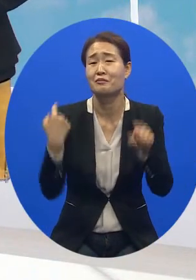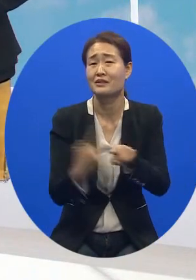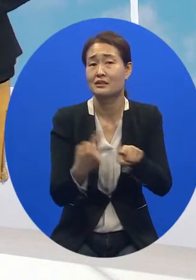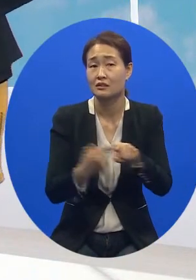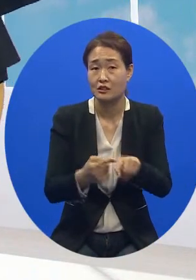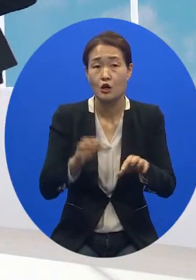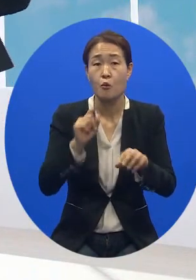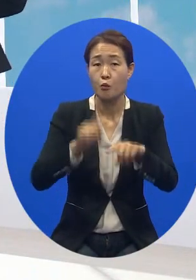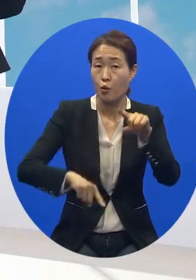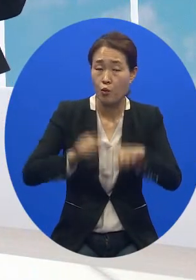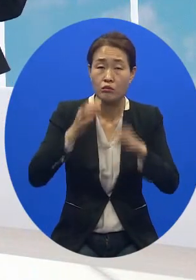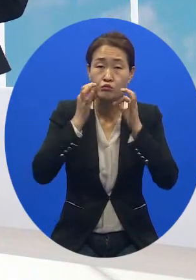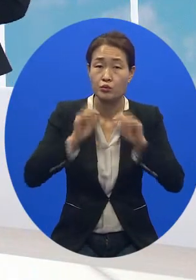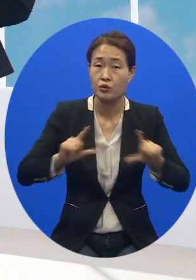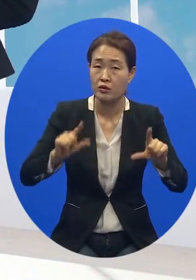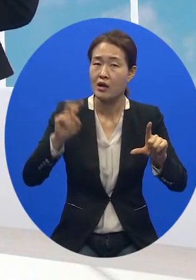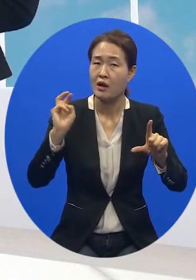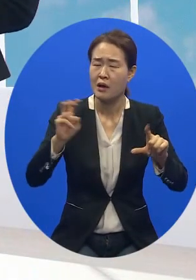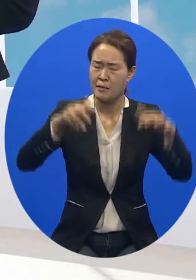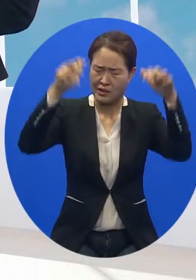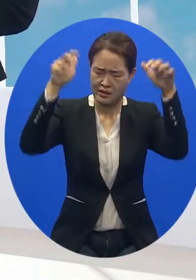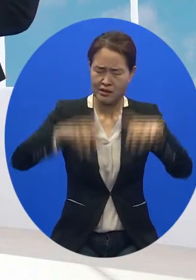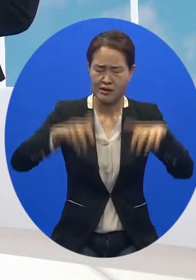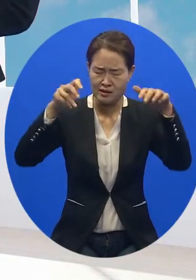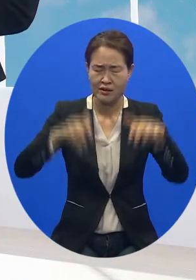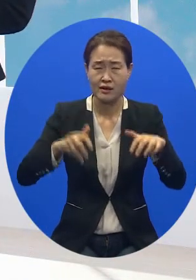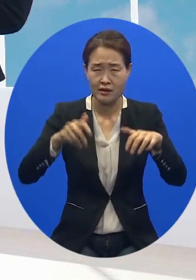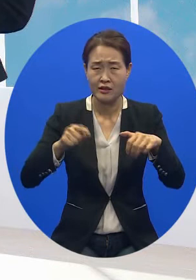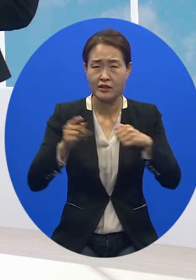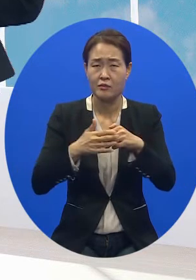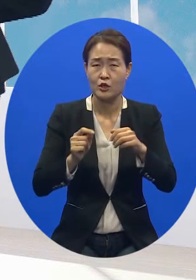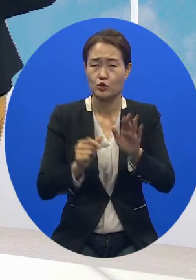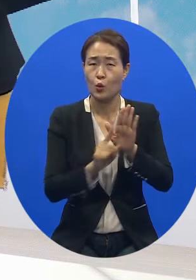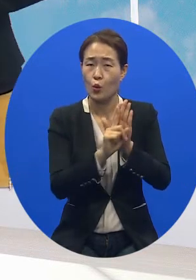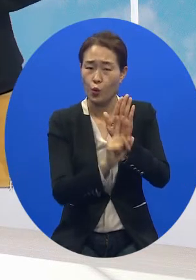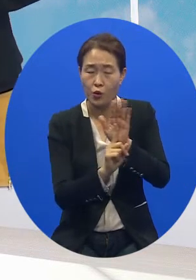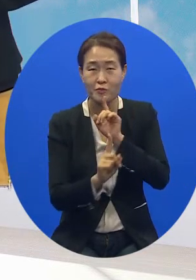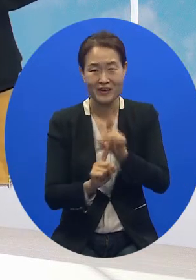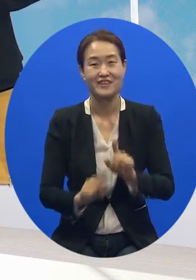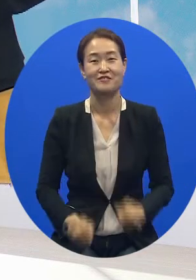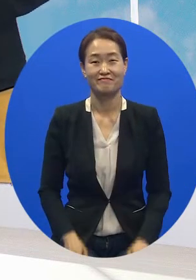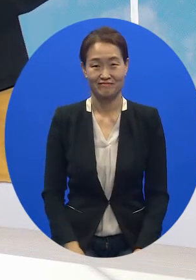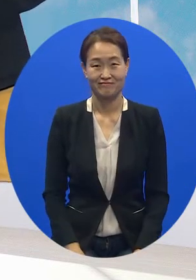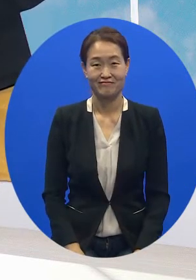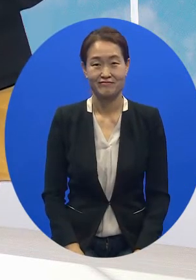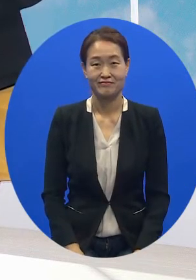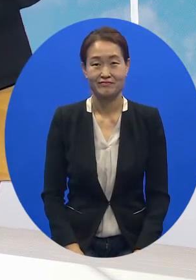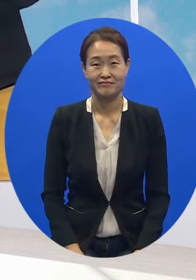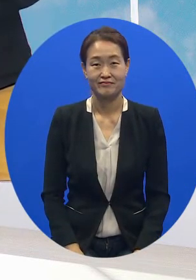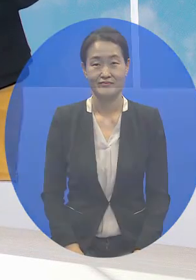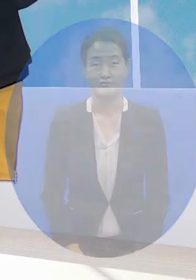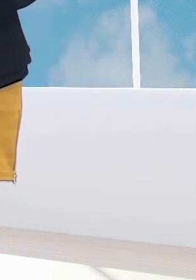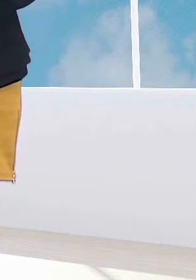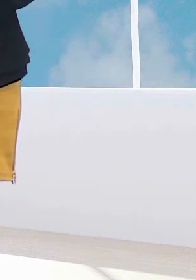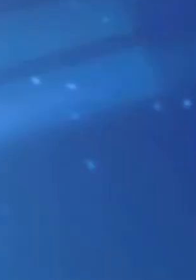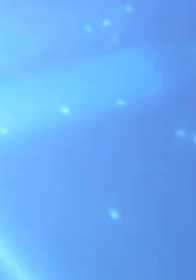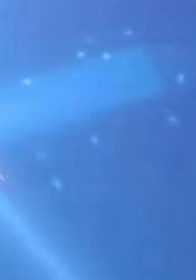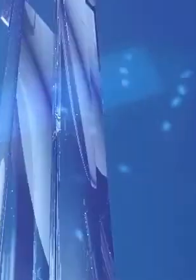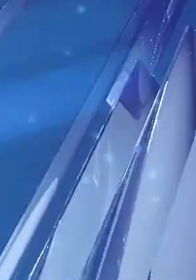이른 더위는 목요일과 금요일 사이 전국에 한 차례 비가 오면서 주춤하겠습니다. 날씨였습니다.